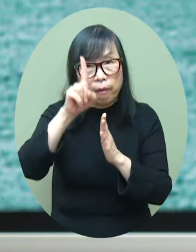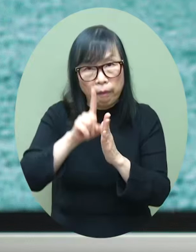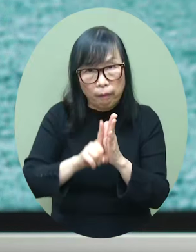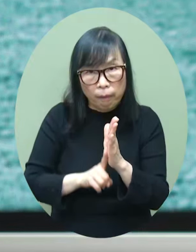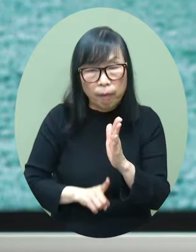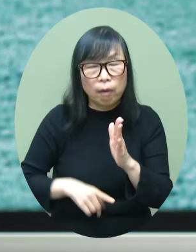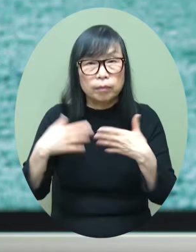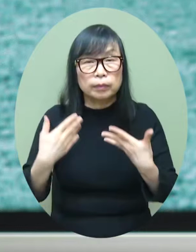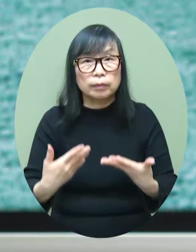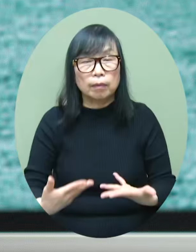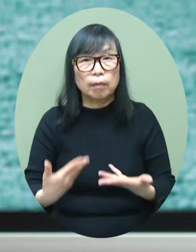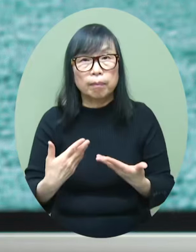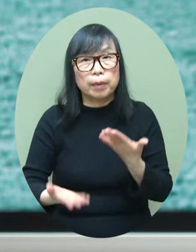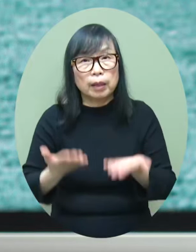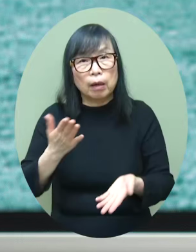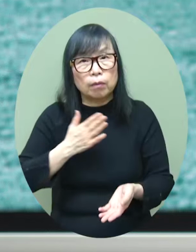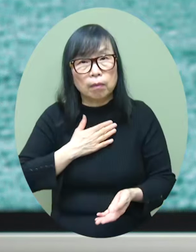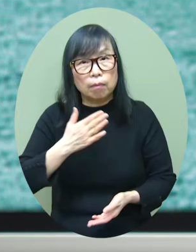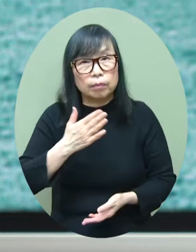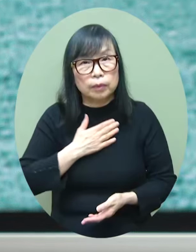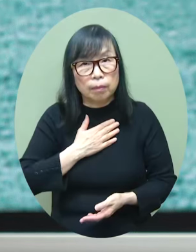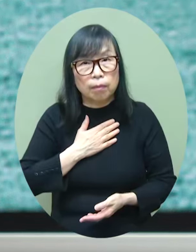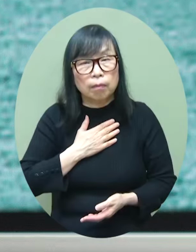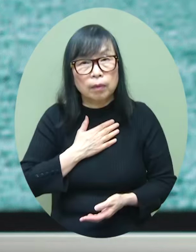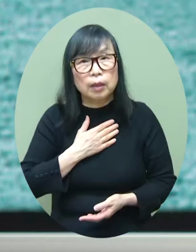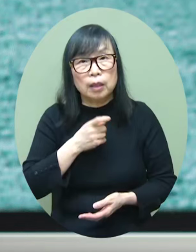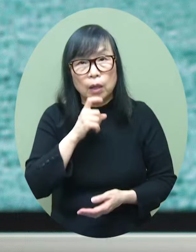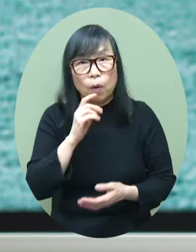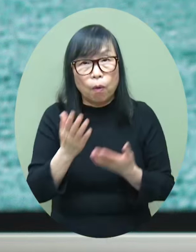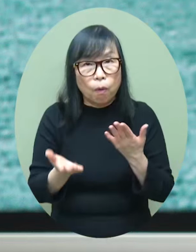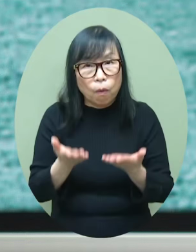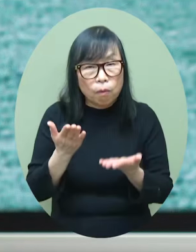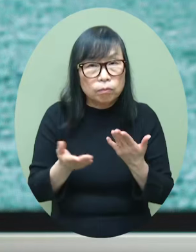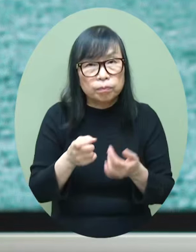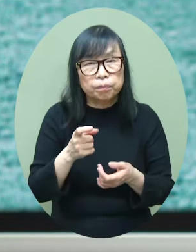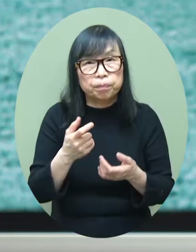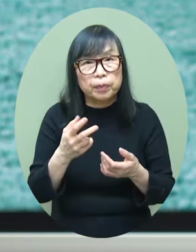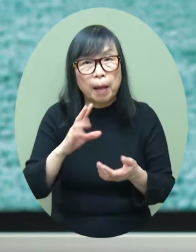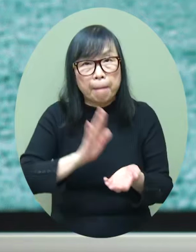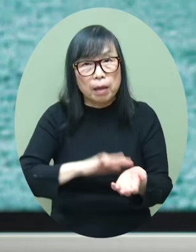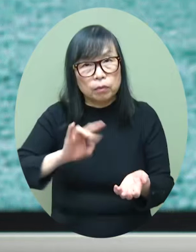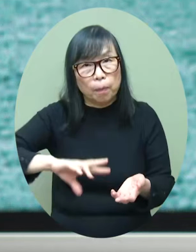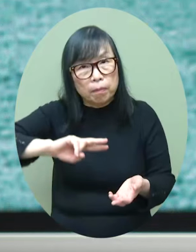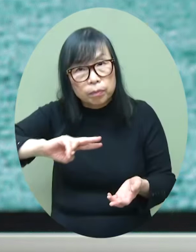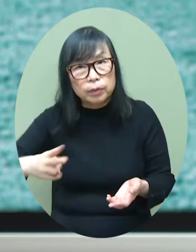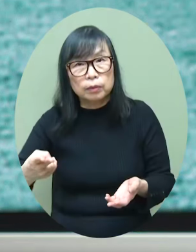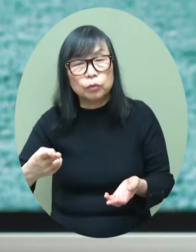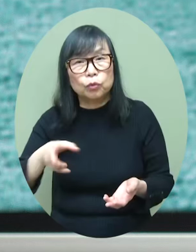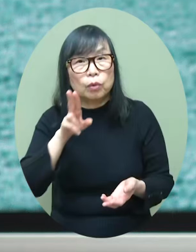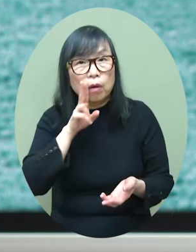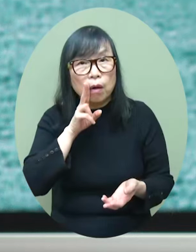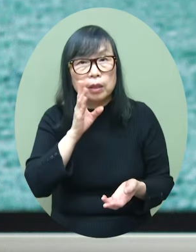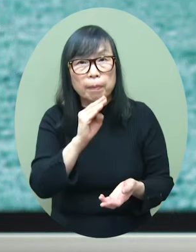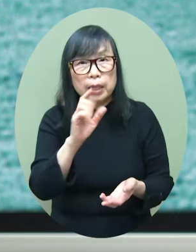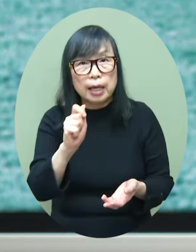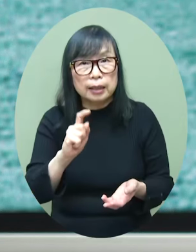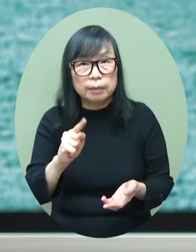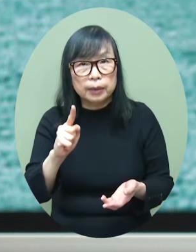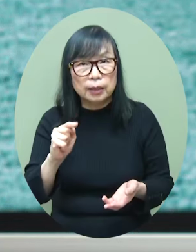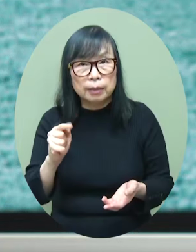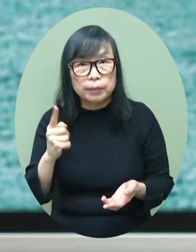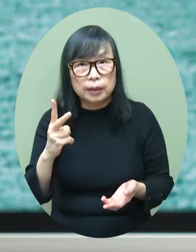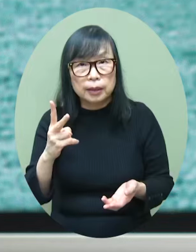但係而家比較擔憂就係我哋都會有可能有機會有一啲變異病毒株啦，例如